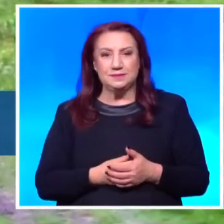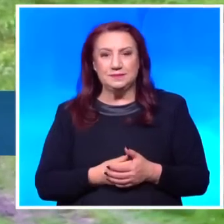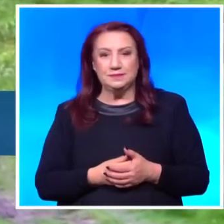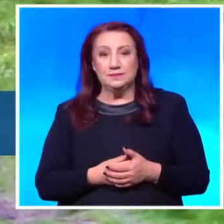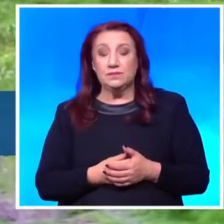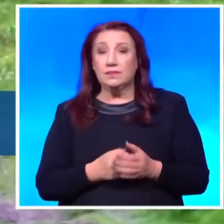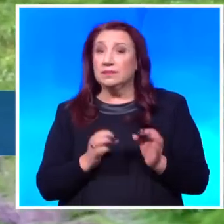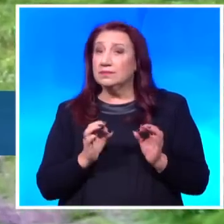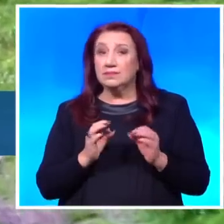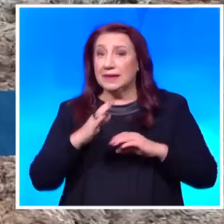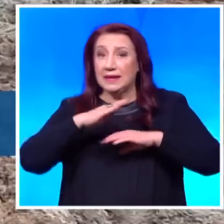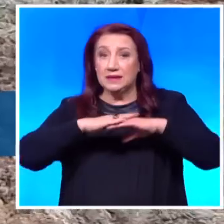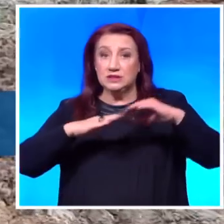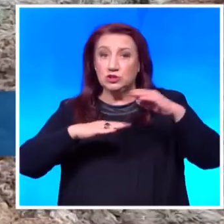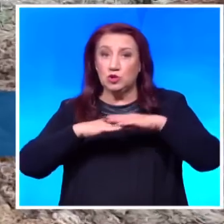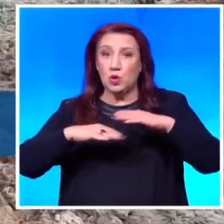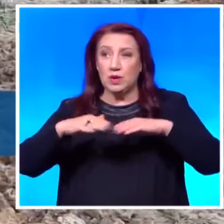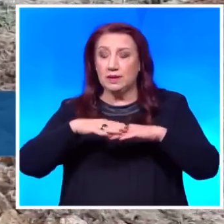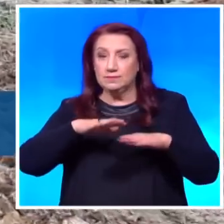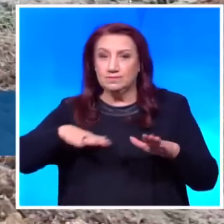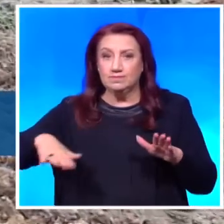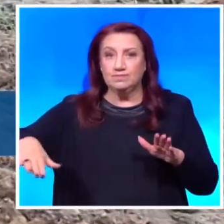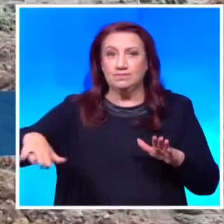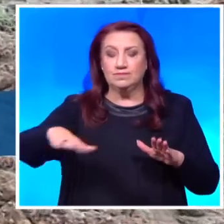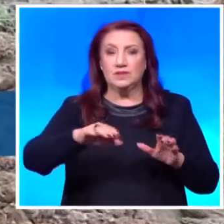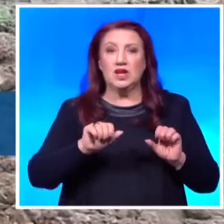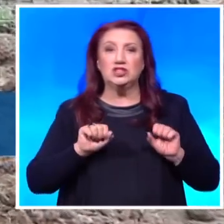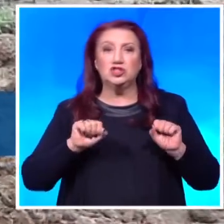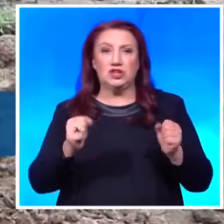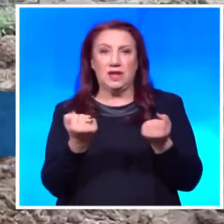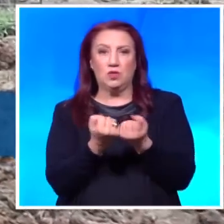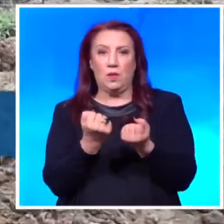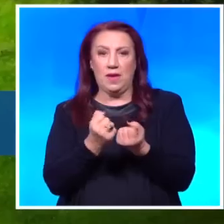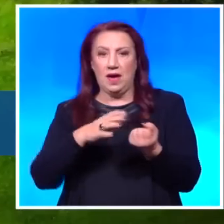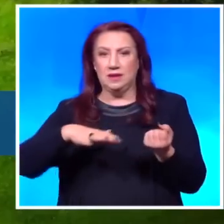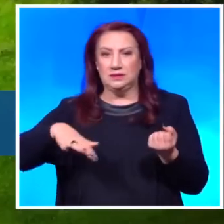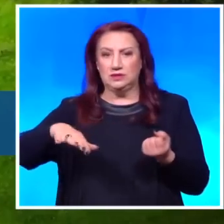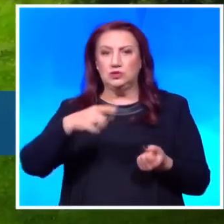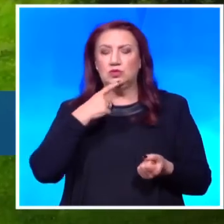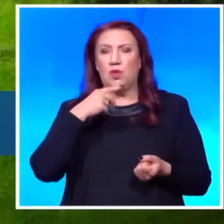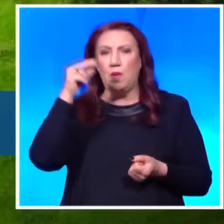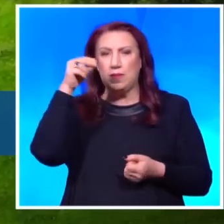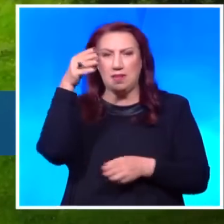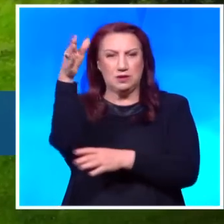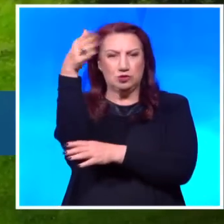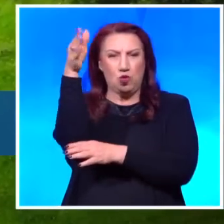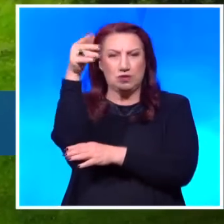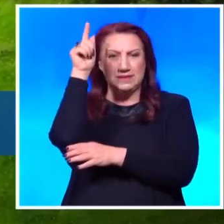Строили се върху защитена територия 111-метровият пилон с българското знаме на Рожен. Недоволство в социалните мрежи.